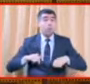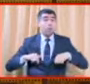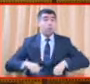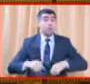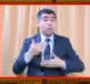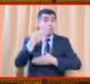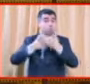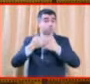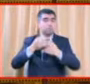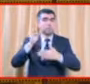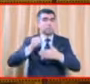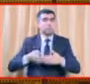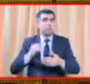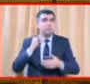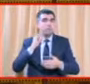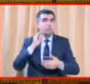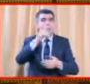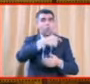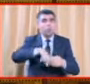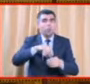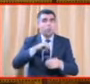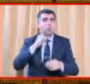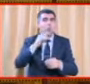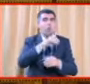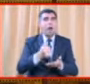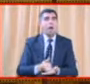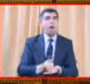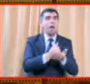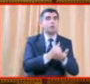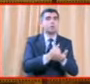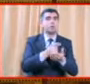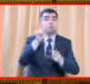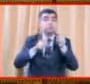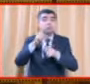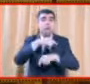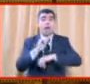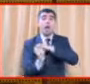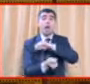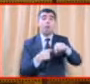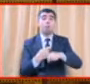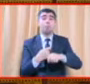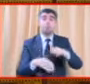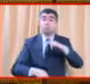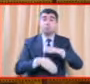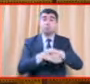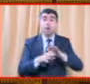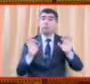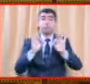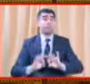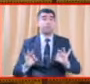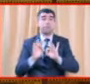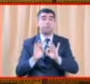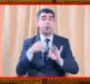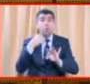علينا في هذيك الوكاله الحضريه، راه هو اللي خرج على هاد الساكنه، على هاد الناس ديال الباديه. راه ما عنده فين يمشي، راه السيد ساكن مع